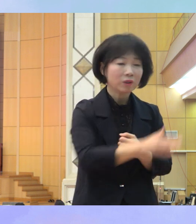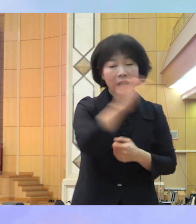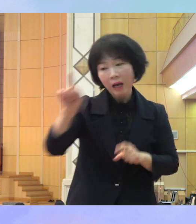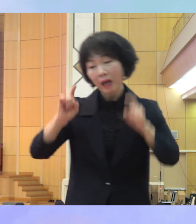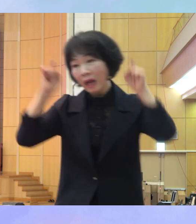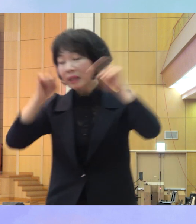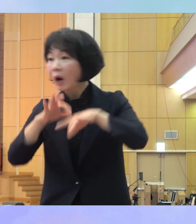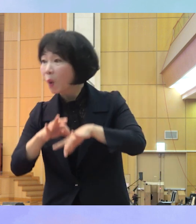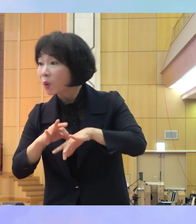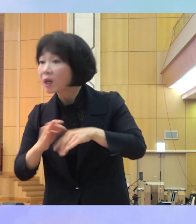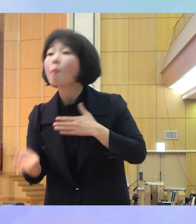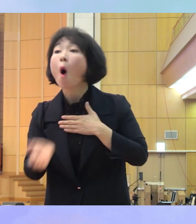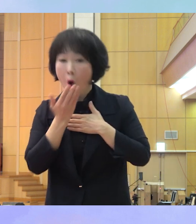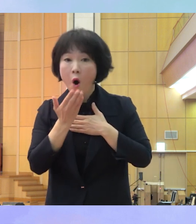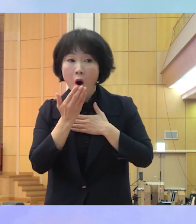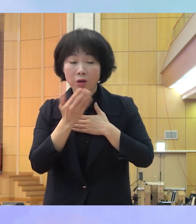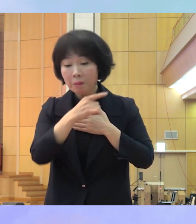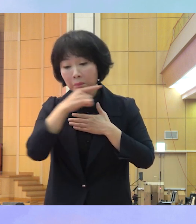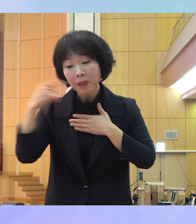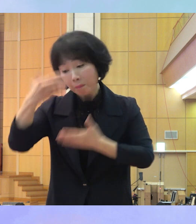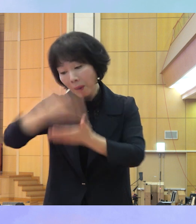되고, 그 다음에 그 피는